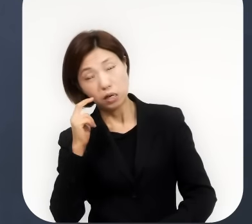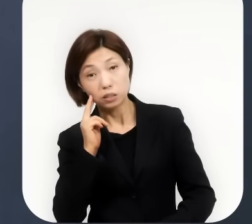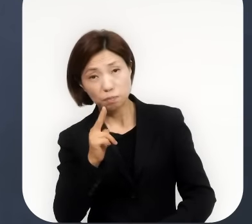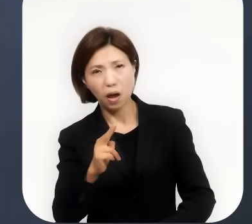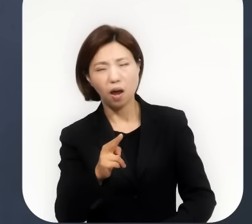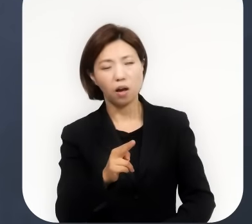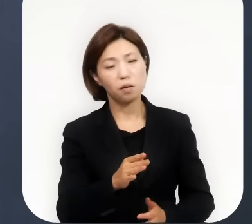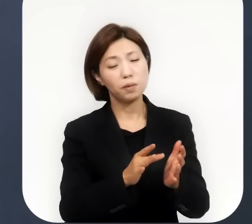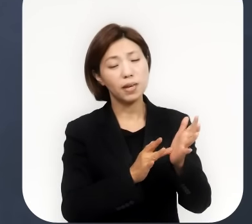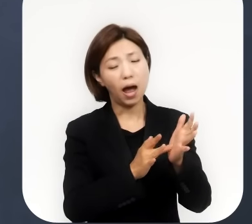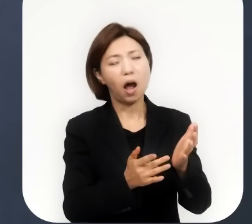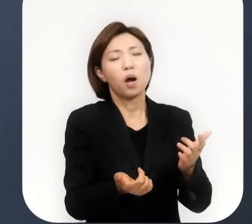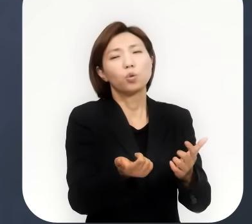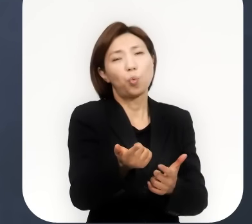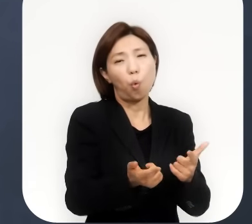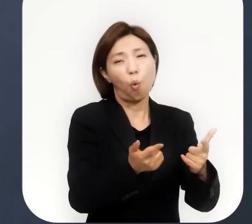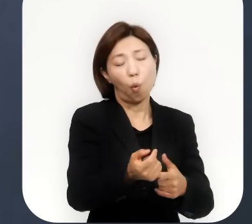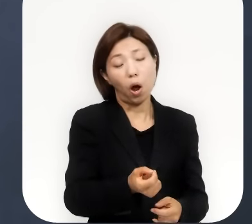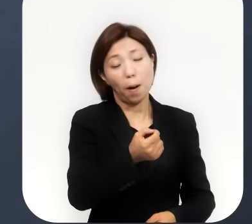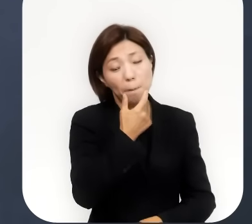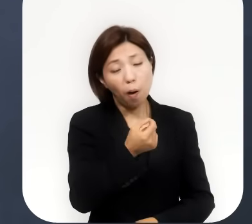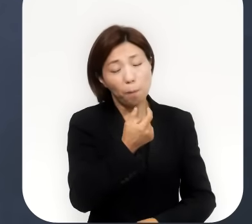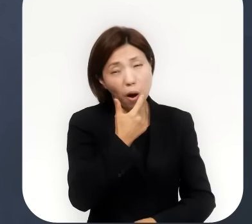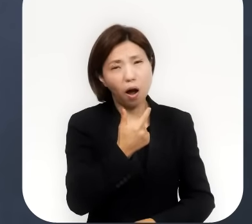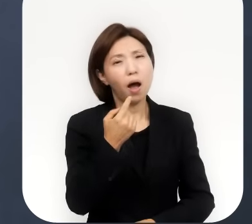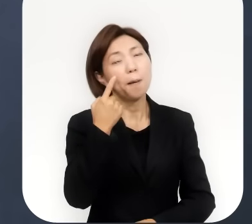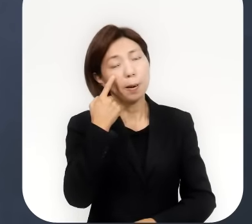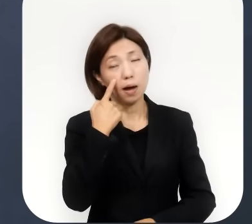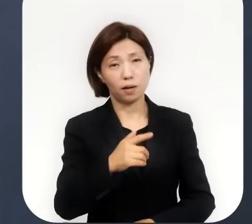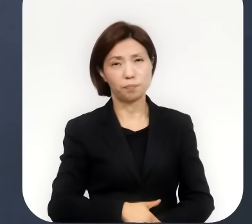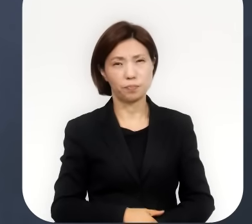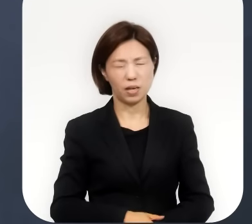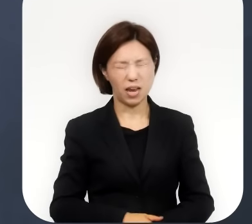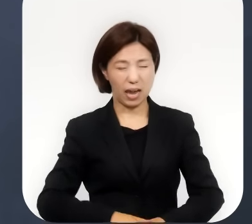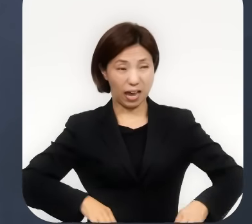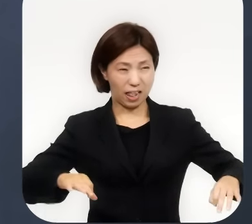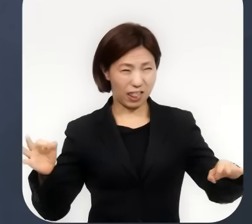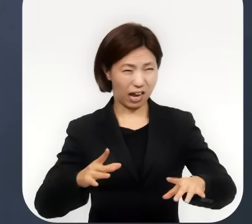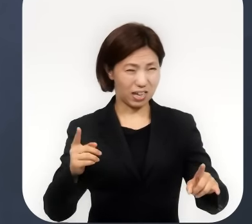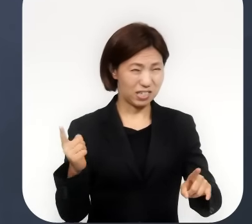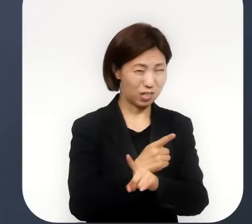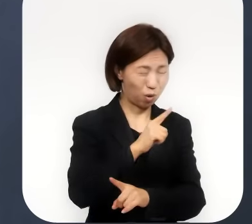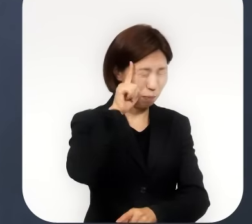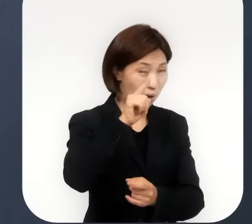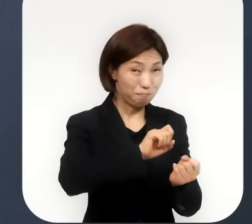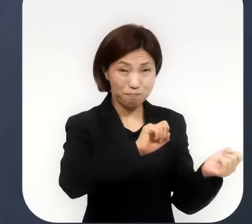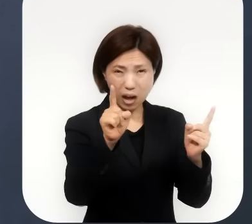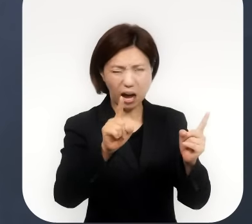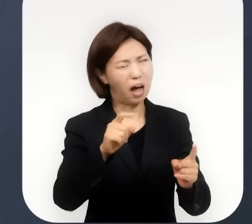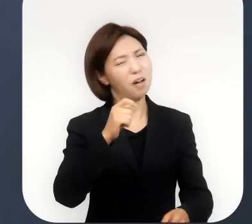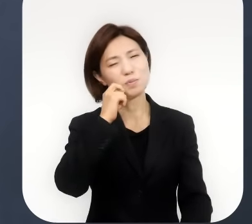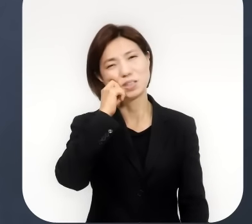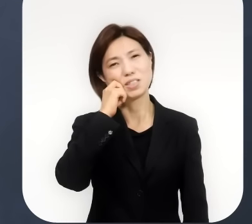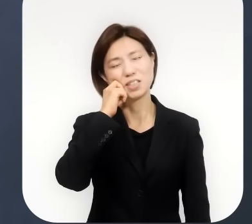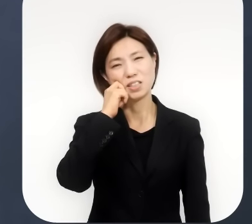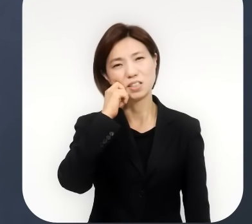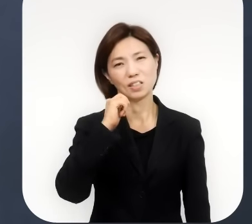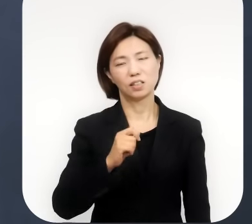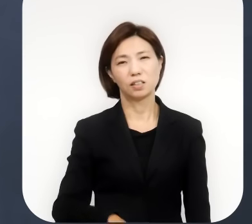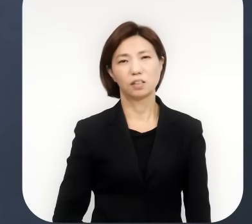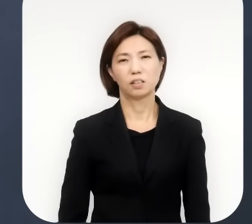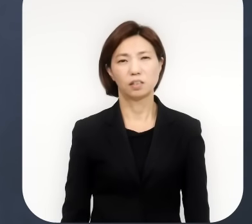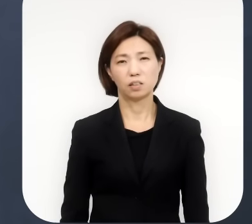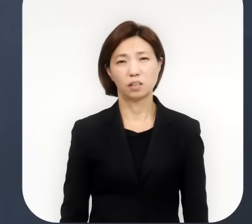약간 낮추고 이렇게 해서 어 하고 금방 치료가 안 됩니다 이거는 그러니까